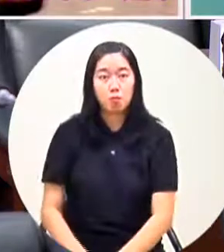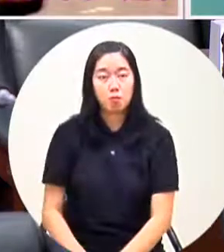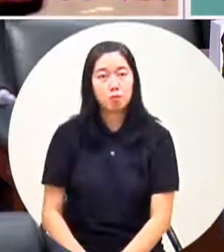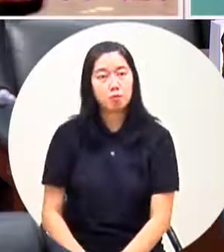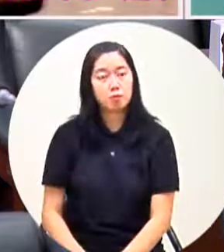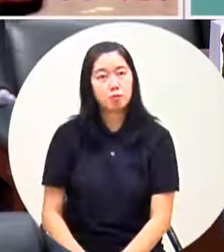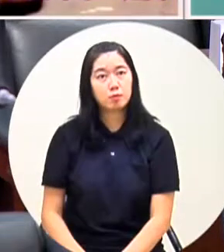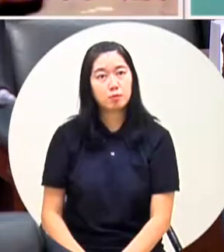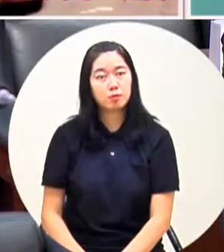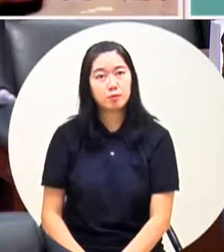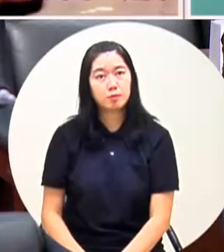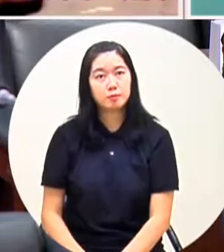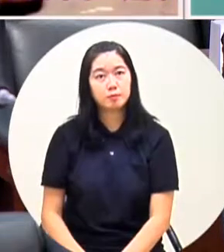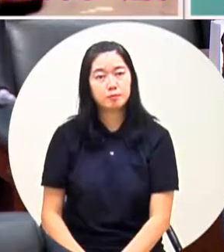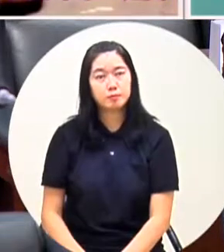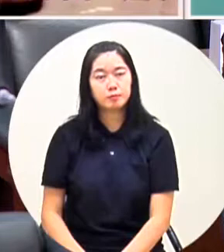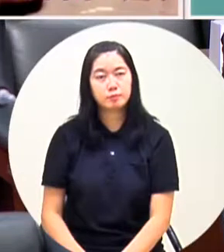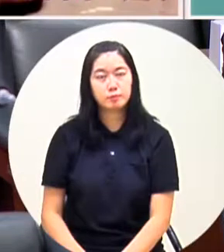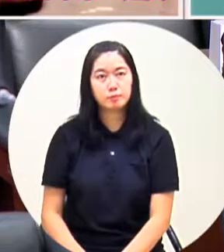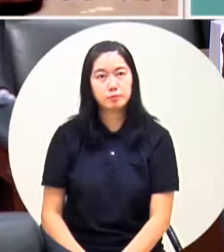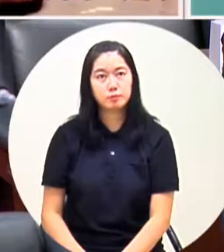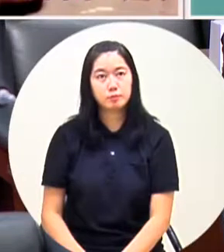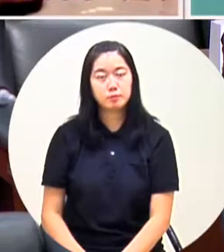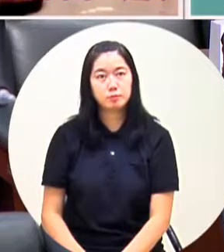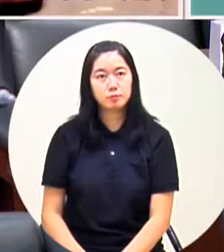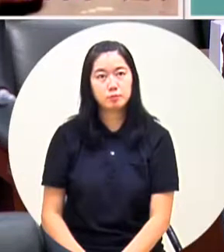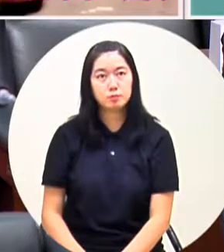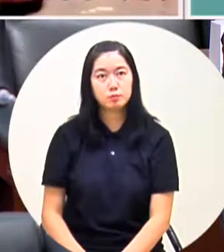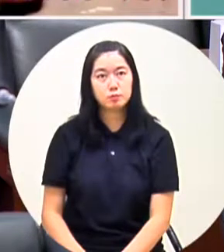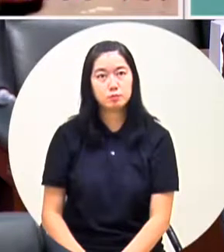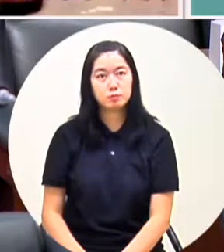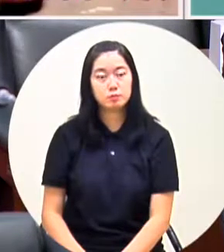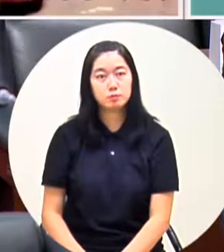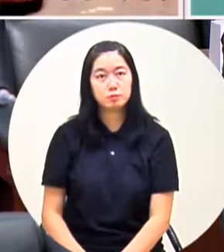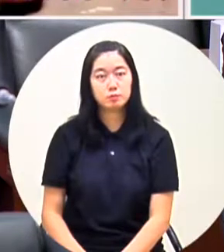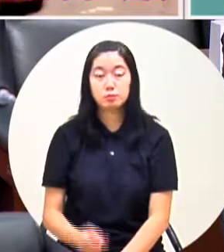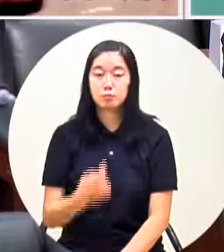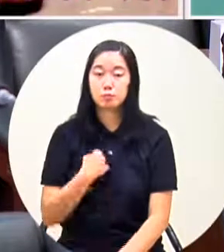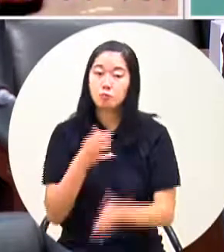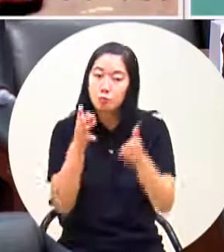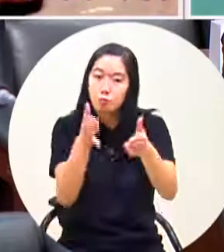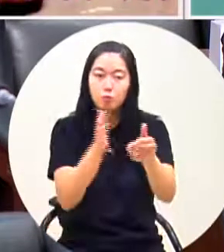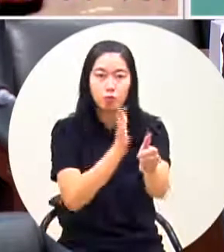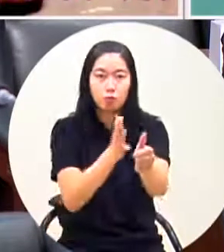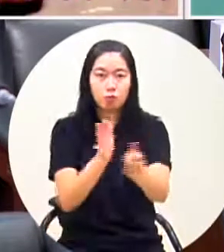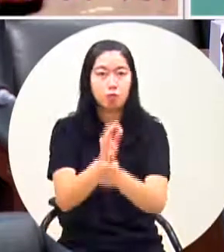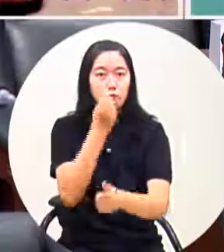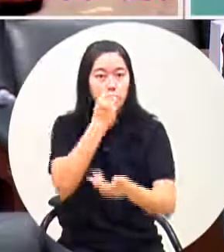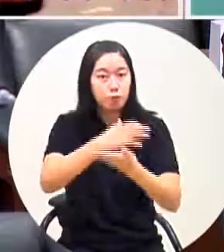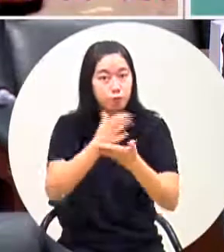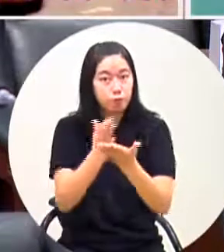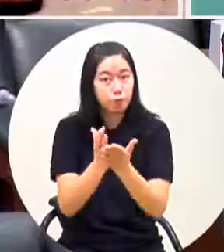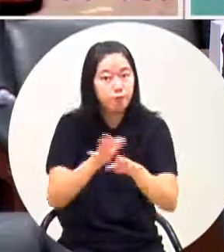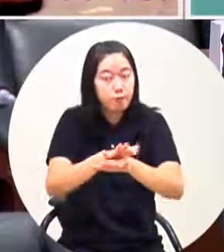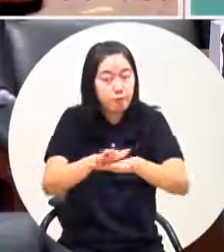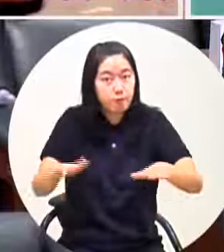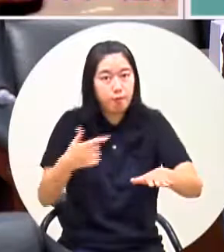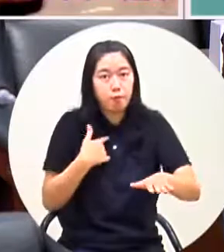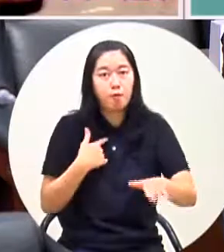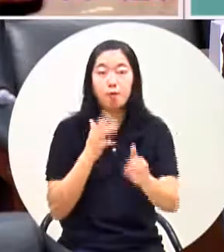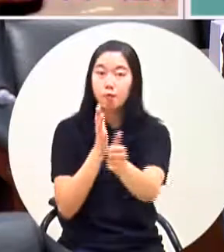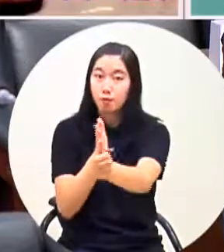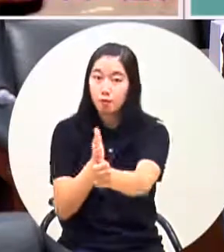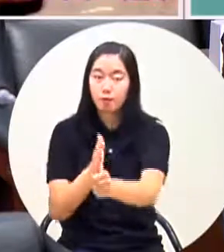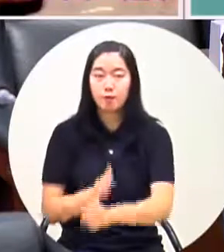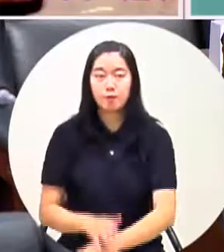以本县嘛是就叫有关于我们的食品安全的问题来请教我们卫生